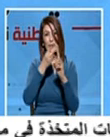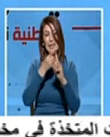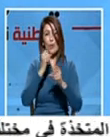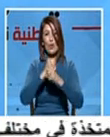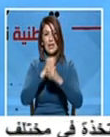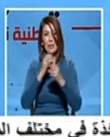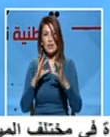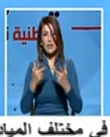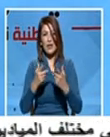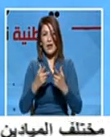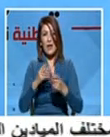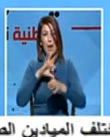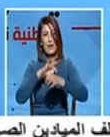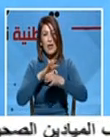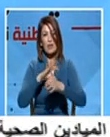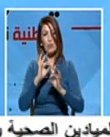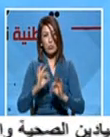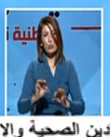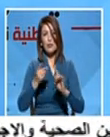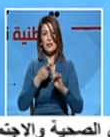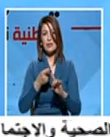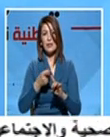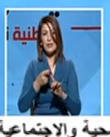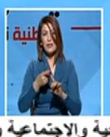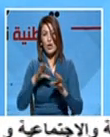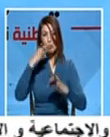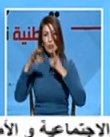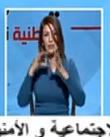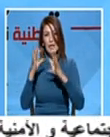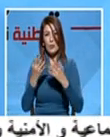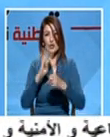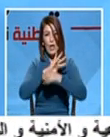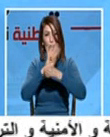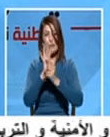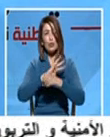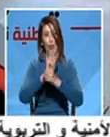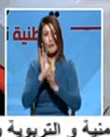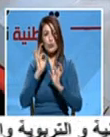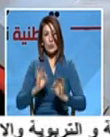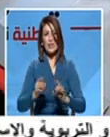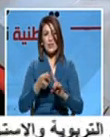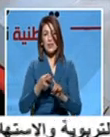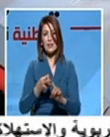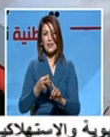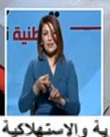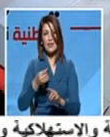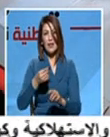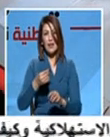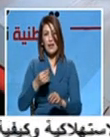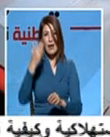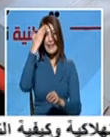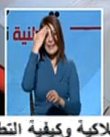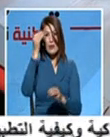ساريه، ولكن كان باش نتكلموا اليوم نتكلم على الكوفيد موا لو سيركوي دو سي مالاد. تعرف بعد الفوعه